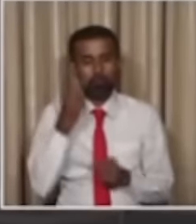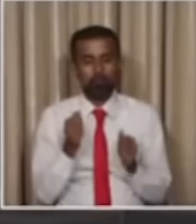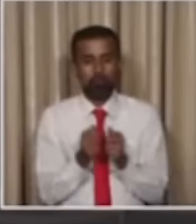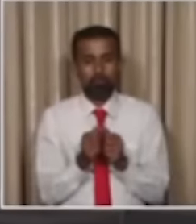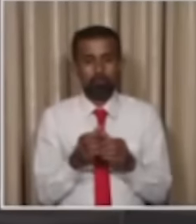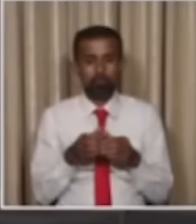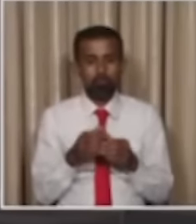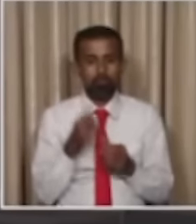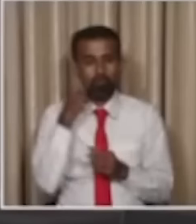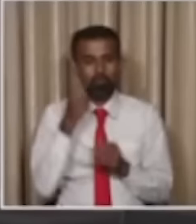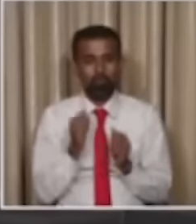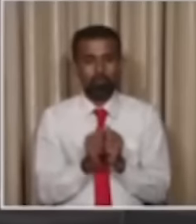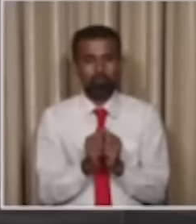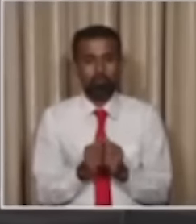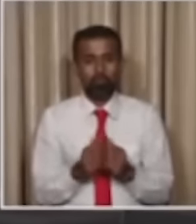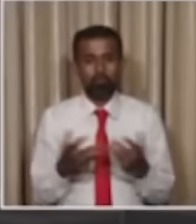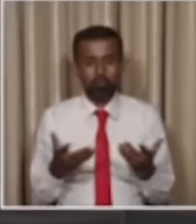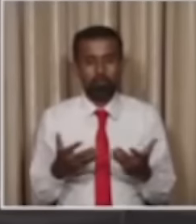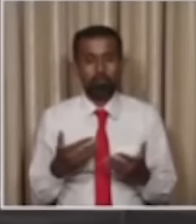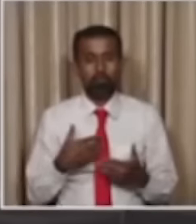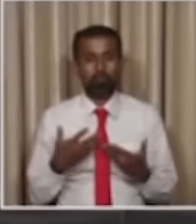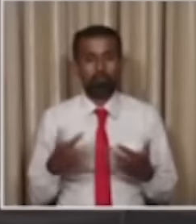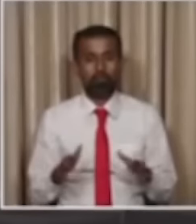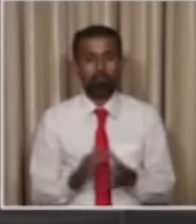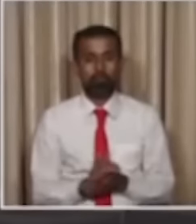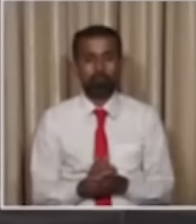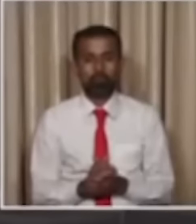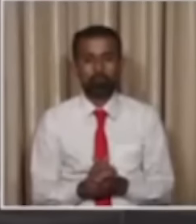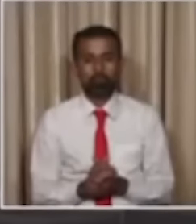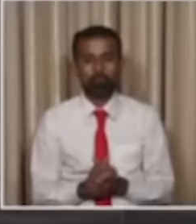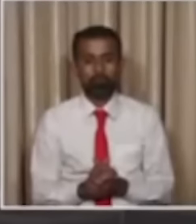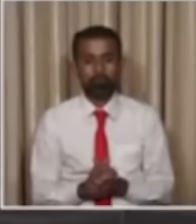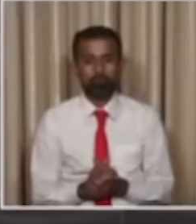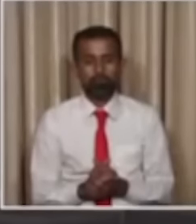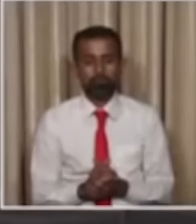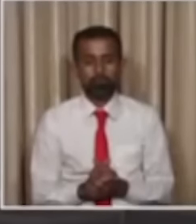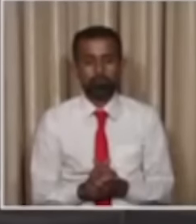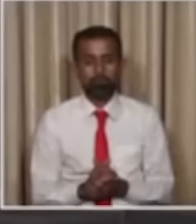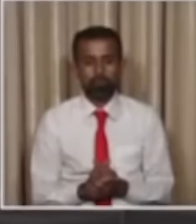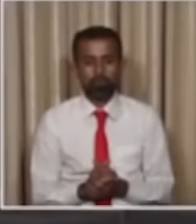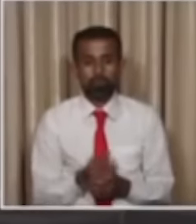වැඩ කරන්න බැරි තත්ත්වයකට අපි පත් කරලා තියෙන්නේ. ඉතින් මේ